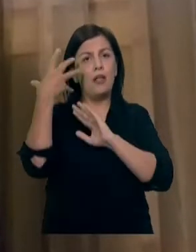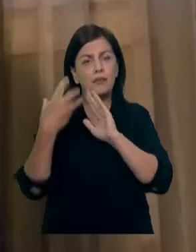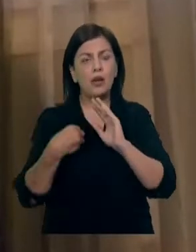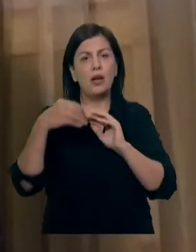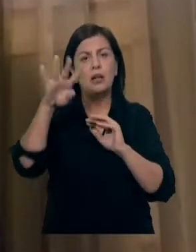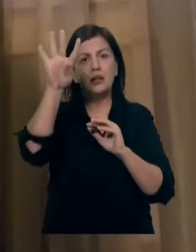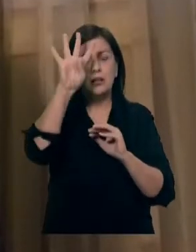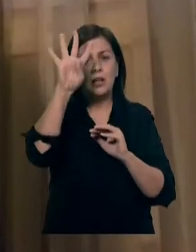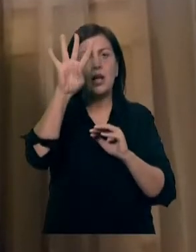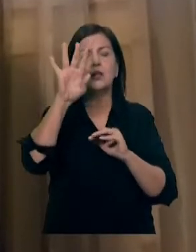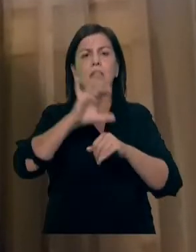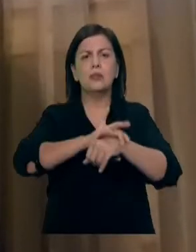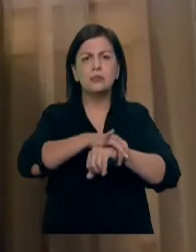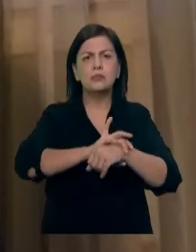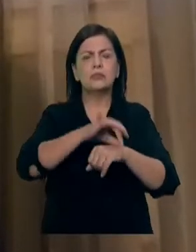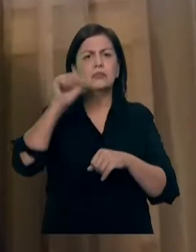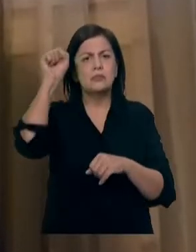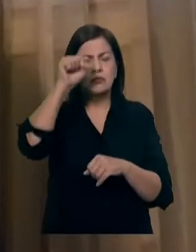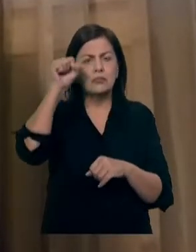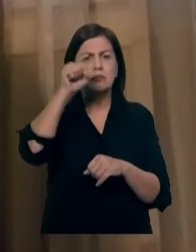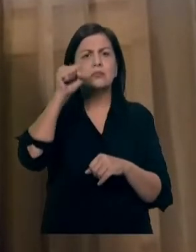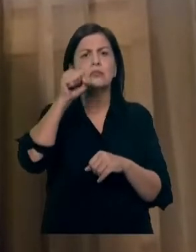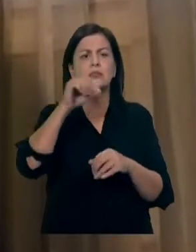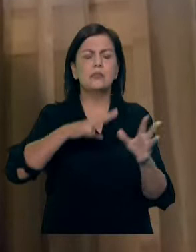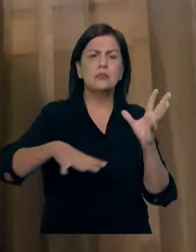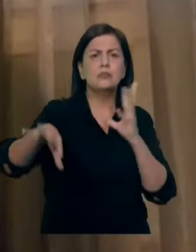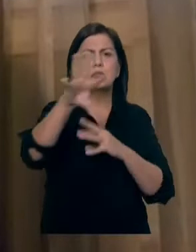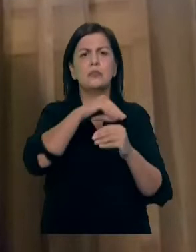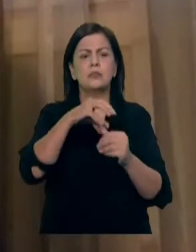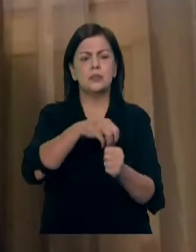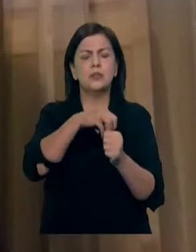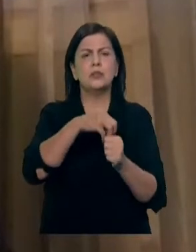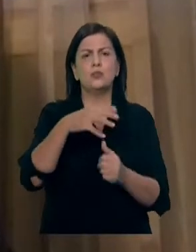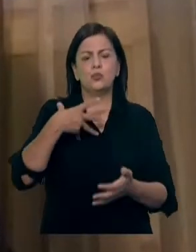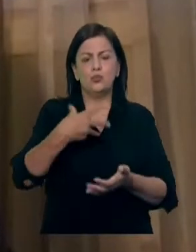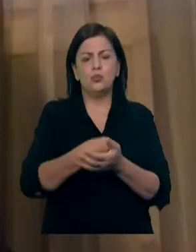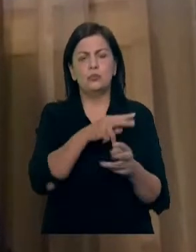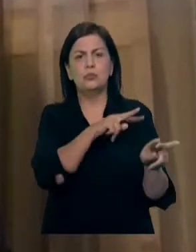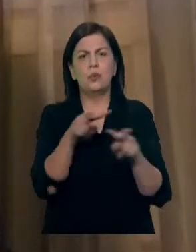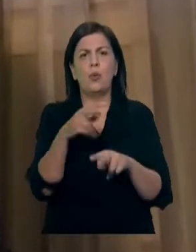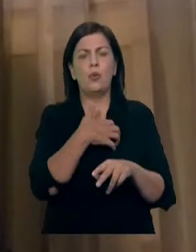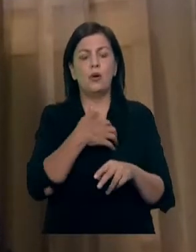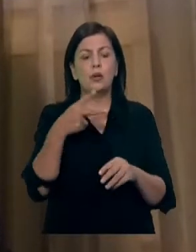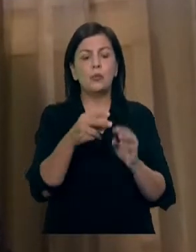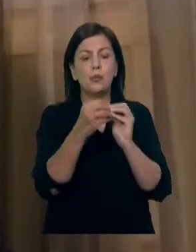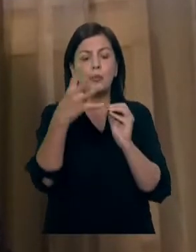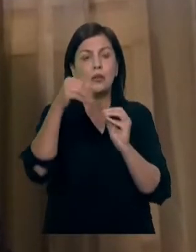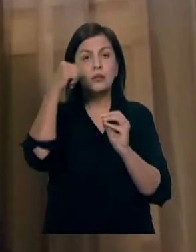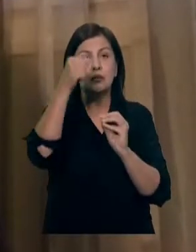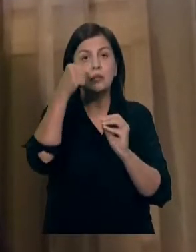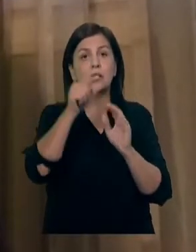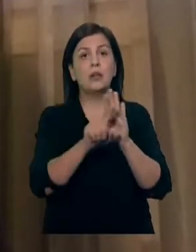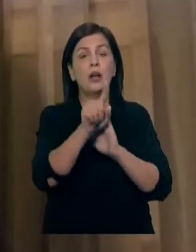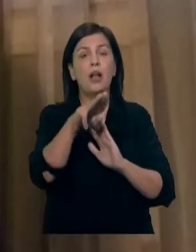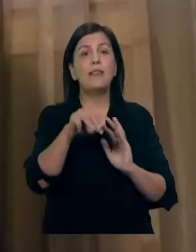İran, Özbəkistan, Tacikistan və Türkmənistanda xilafət yaratmaq niyyətindədirlər. Bu qruplaşma 2015-ci ildə Talibanla da